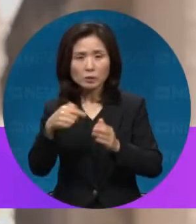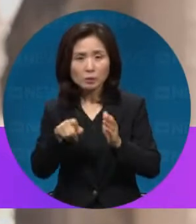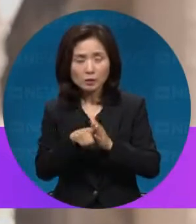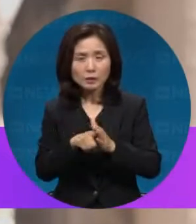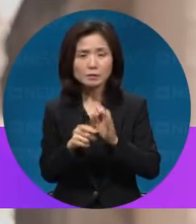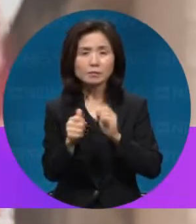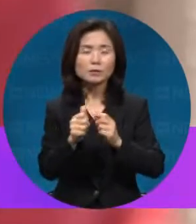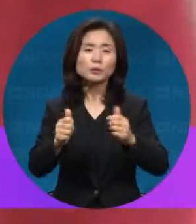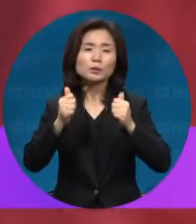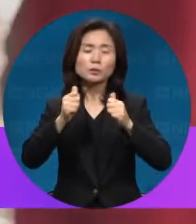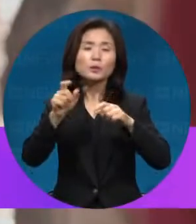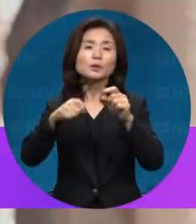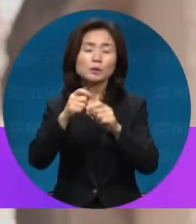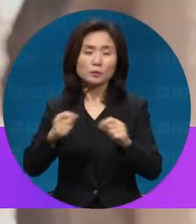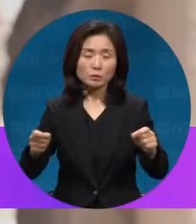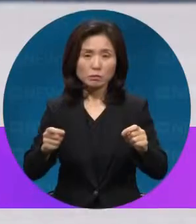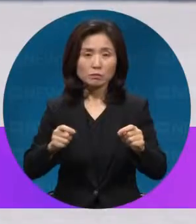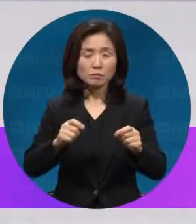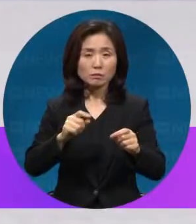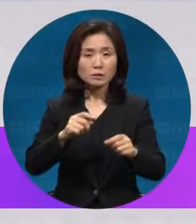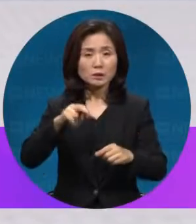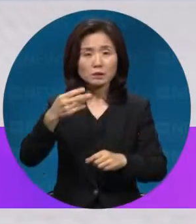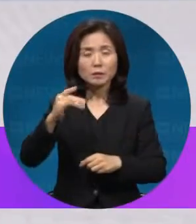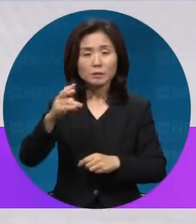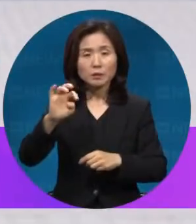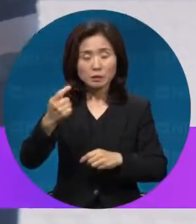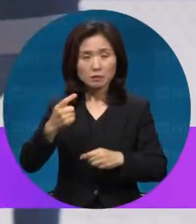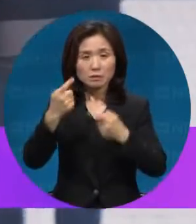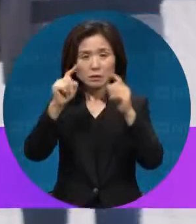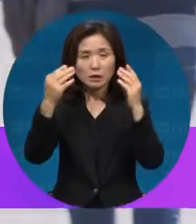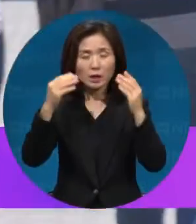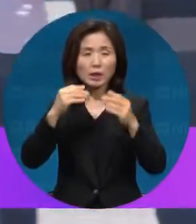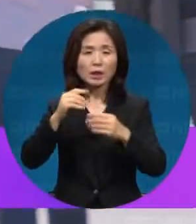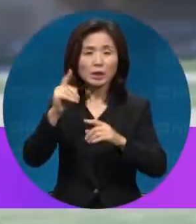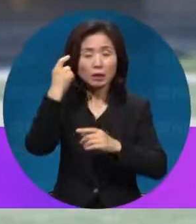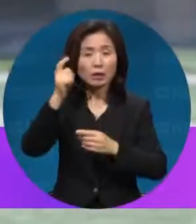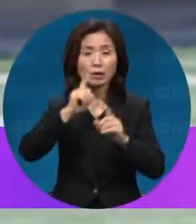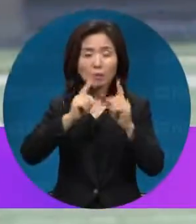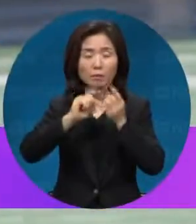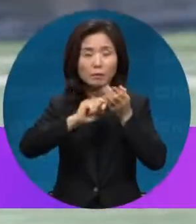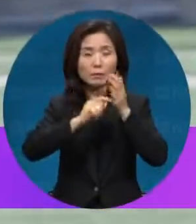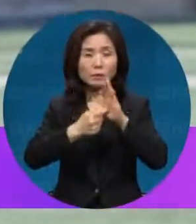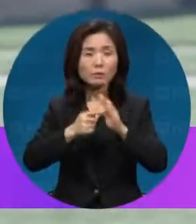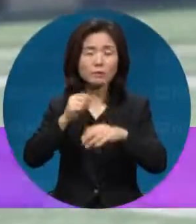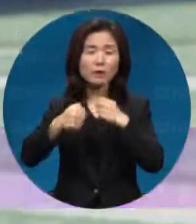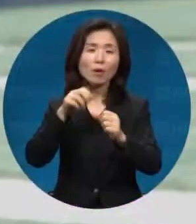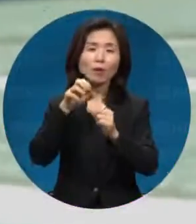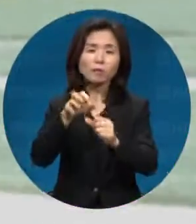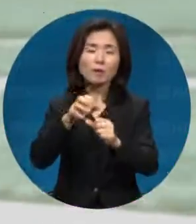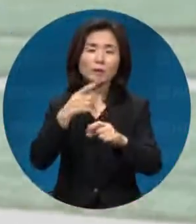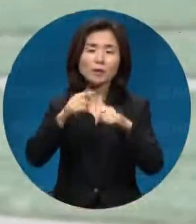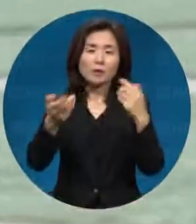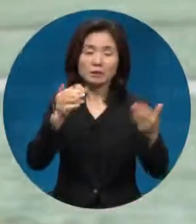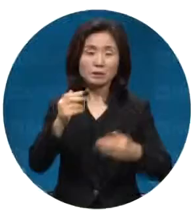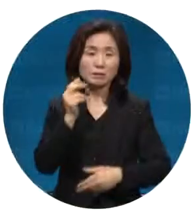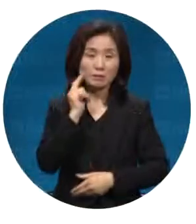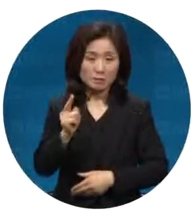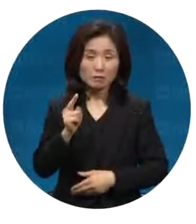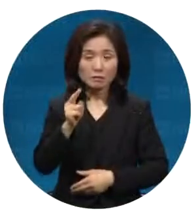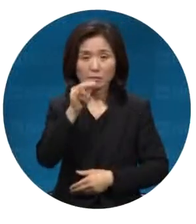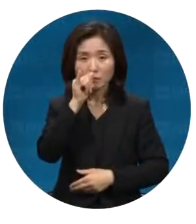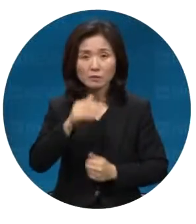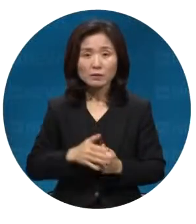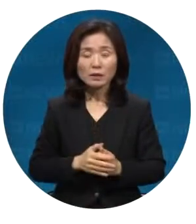보류했는데요. 그러자 스탠퍼드 대학이 표현의 자유를 억압하고 있다는 비판도 쏟아졌습니다. 하버드대 한